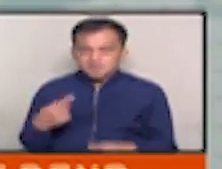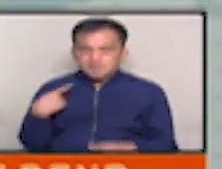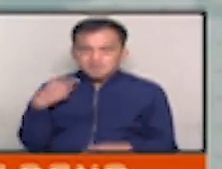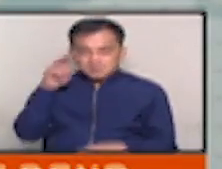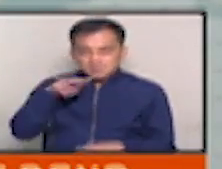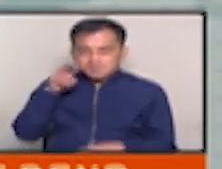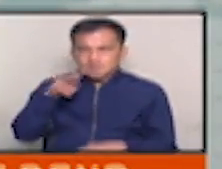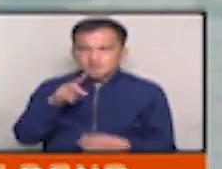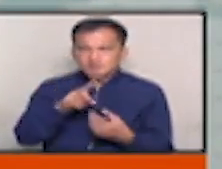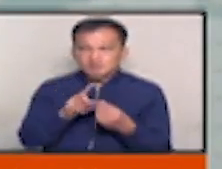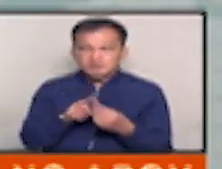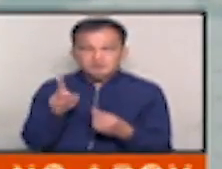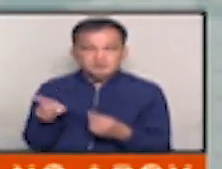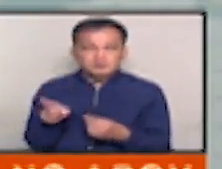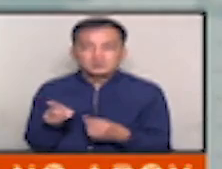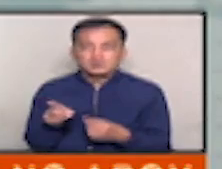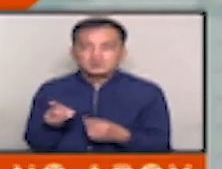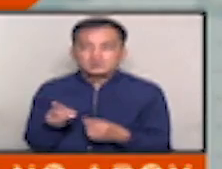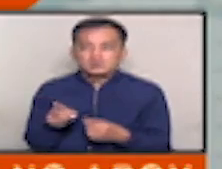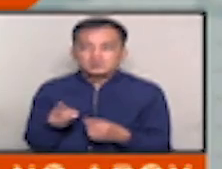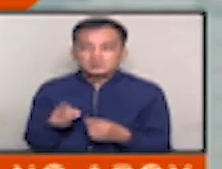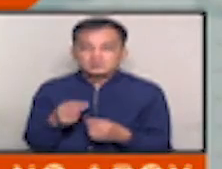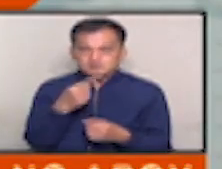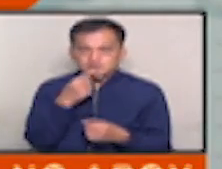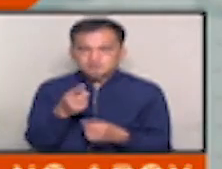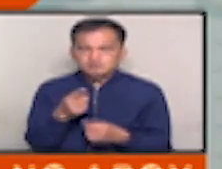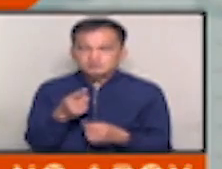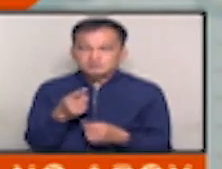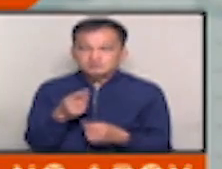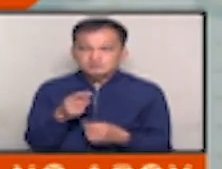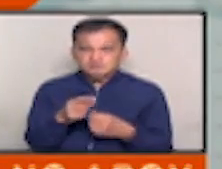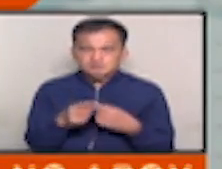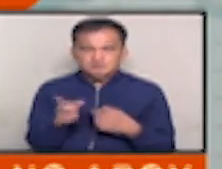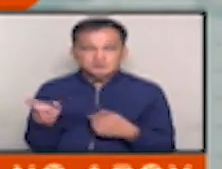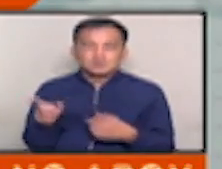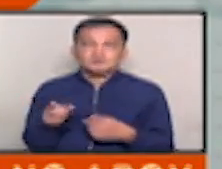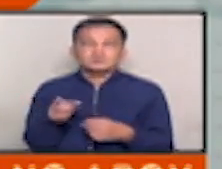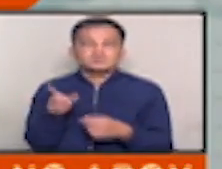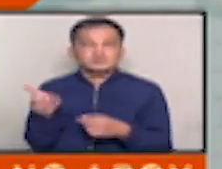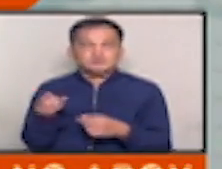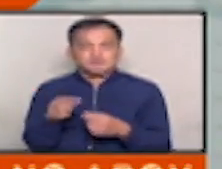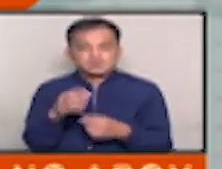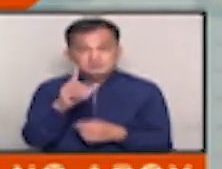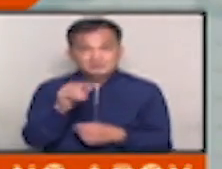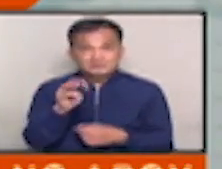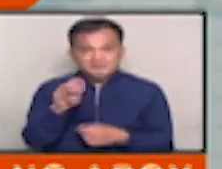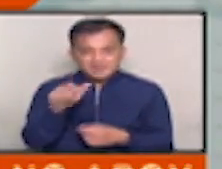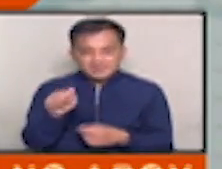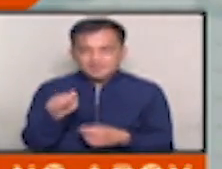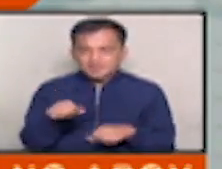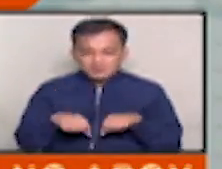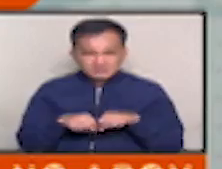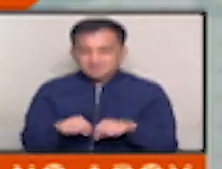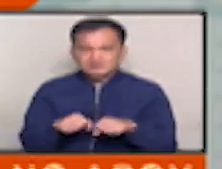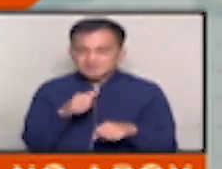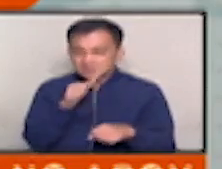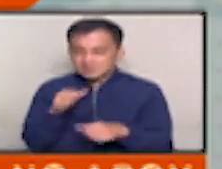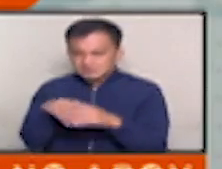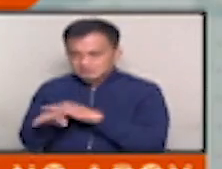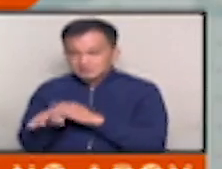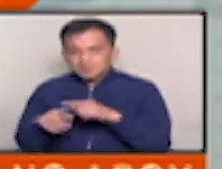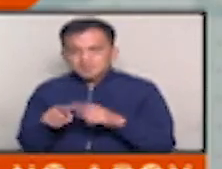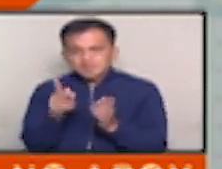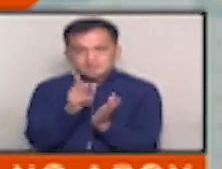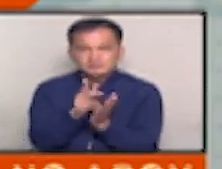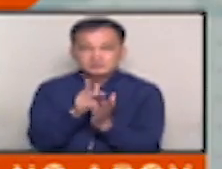tayo patungkol po doon sa statement po ng katiwala nila. Okay. At yung kariton po, hindi sa loob kundi nasa